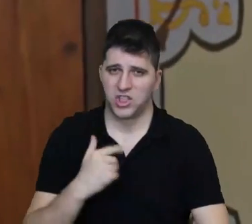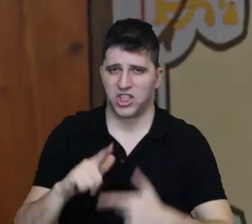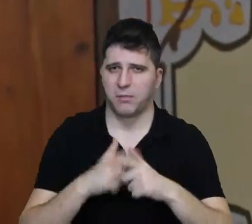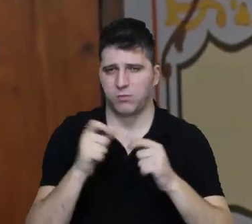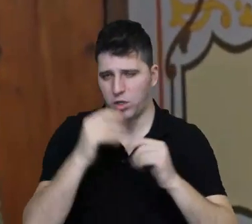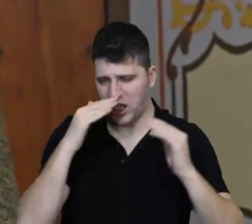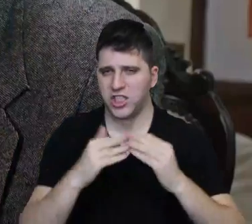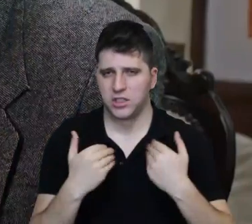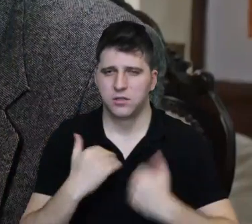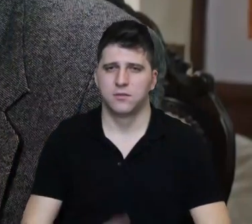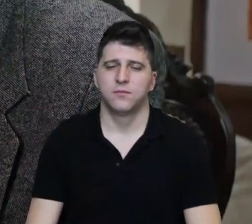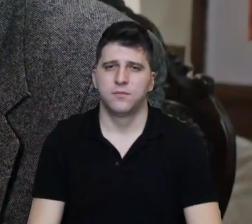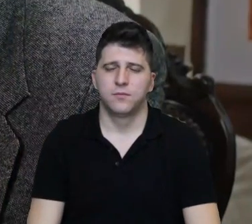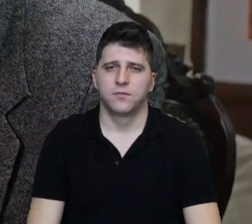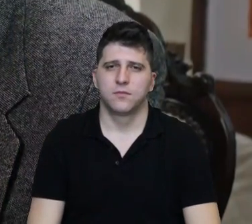da bana yakıştı ya.